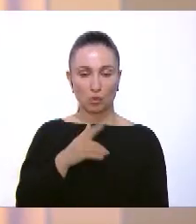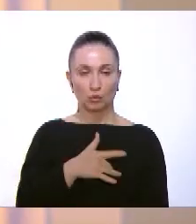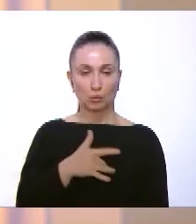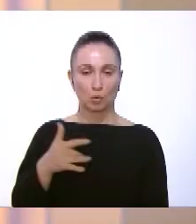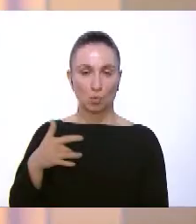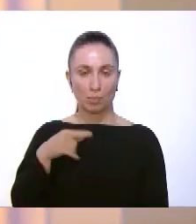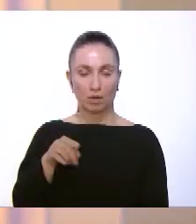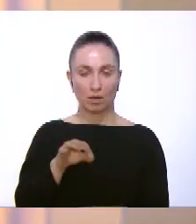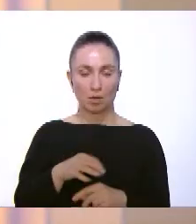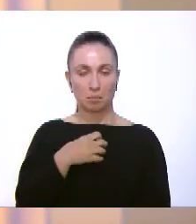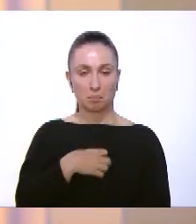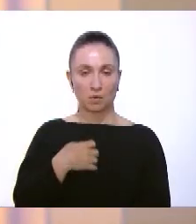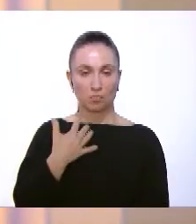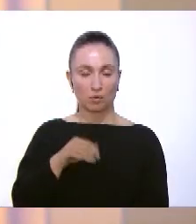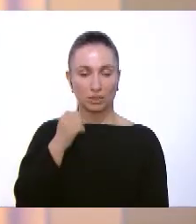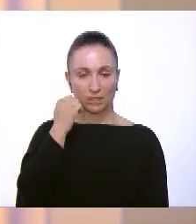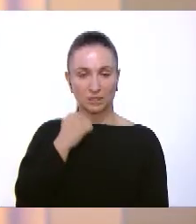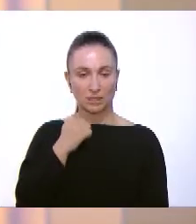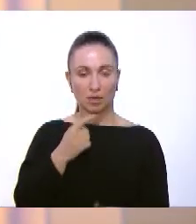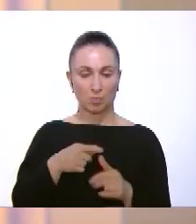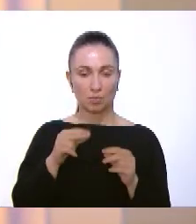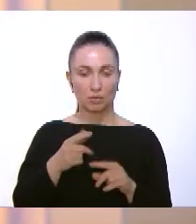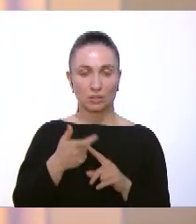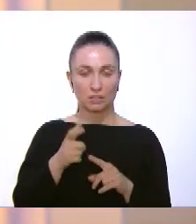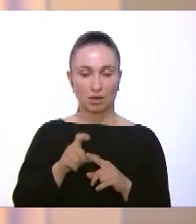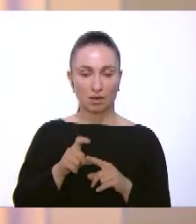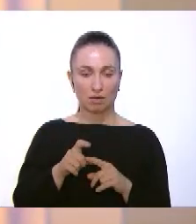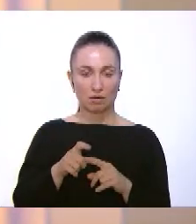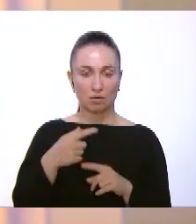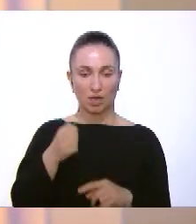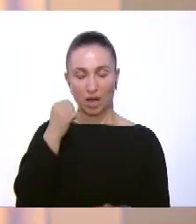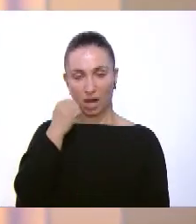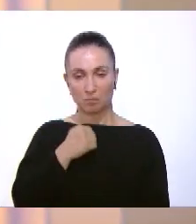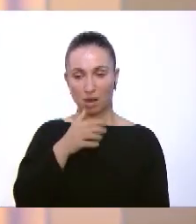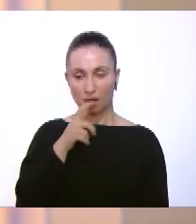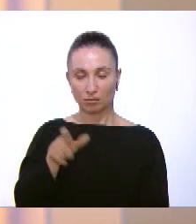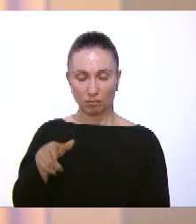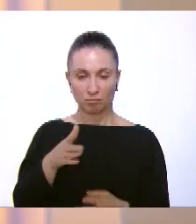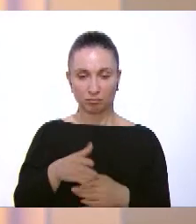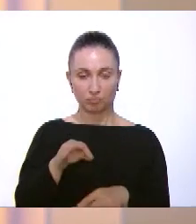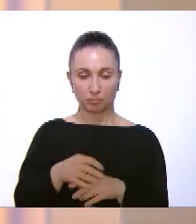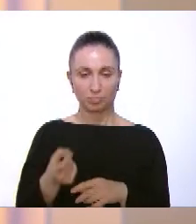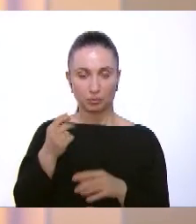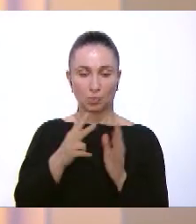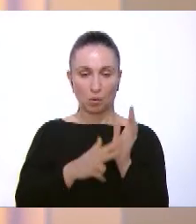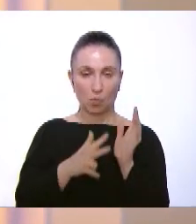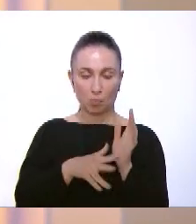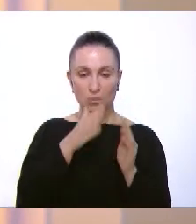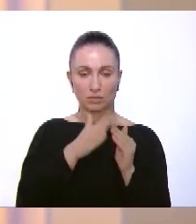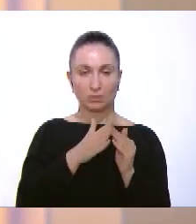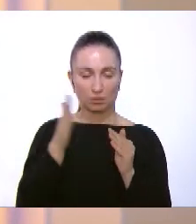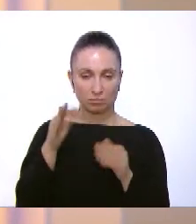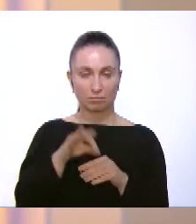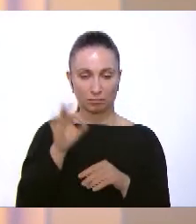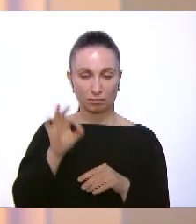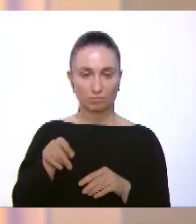ტუბერკულოზი მნიშვნელოვნად დაბერდა და ძალიან ხდება ჩვენ ხანდაზმულ ადამიანებში, განსაკუთრებით 80 წლის ზემოთ